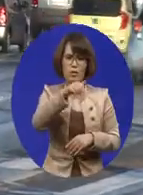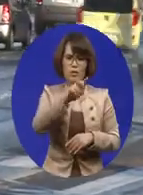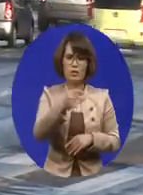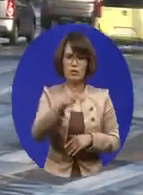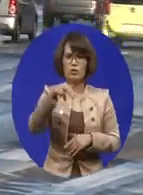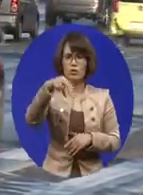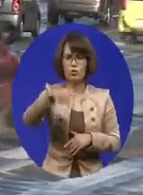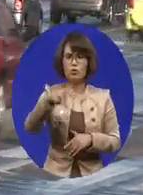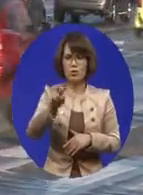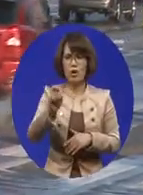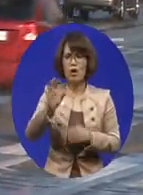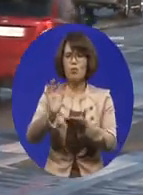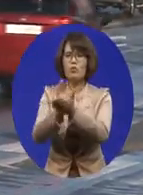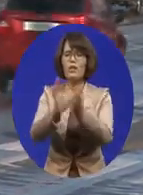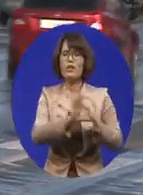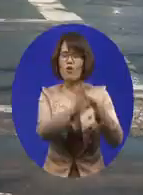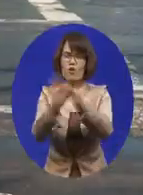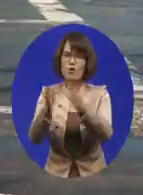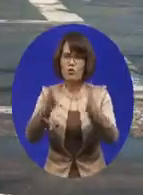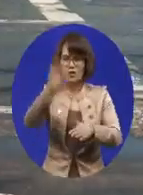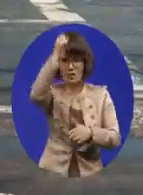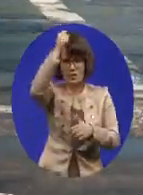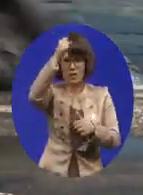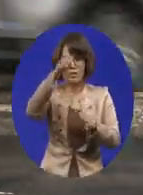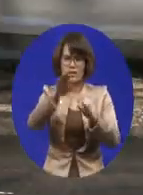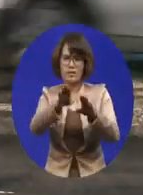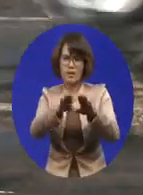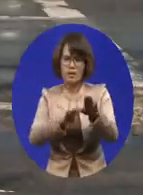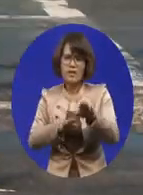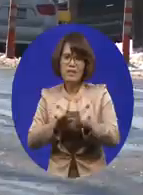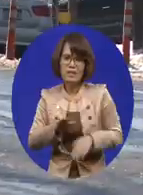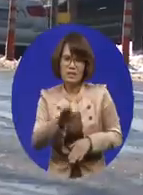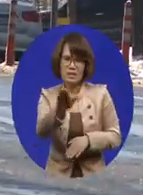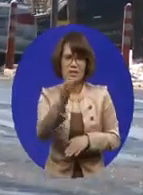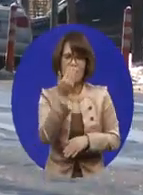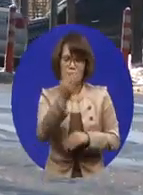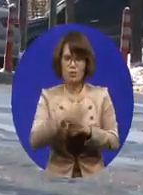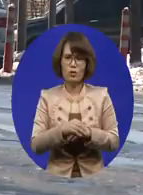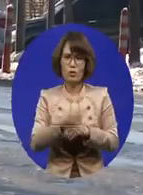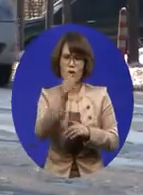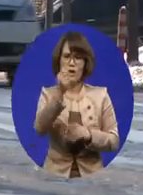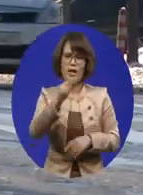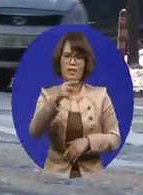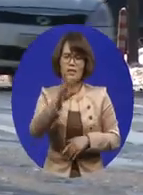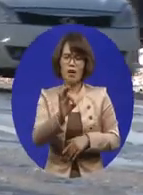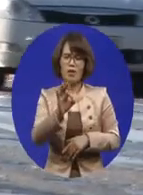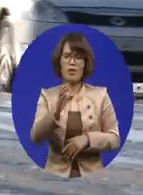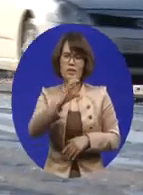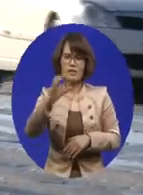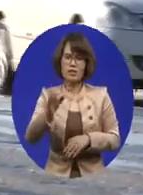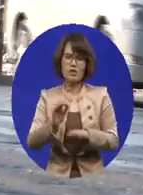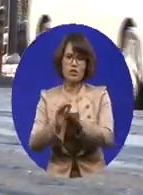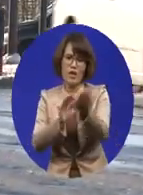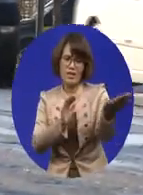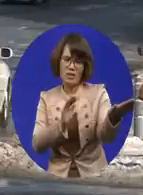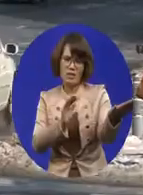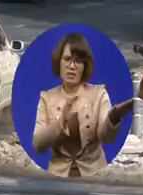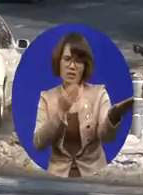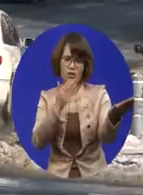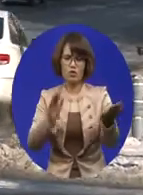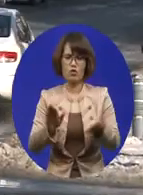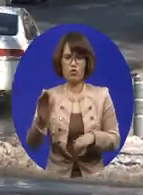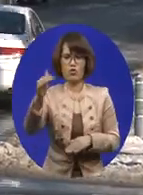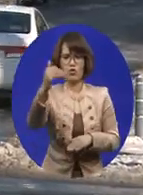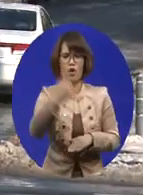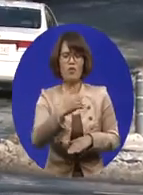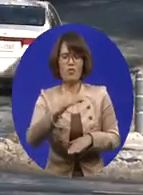간 연결 도로 중 신갈방면 차선에 상시 직진을 허용하고 한성CC 방면으로는 좌회전 차선을 만들어 유턴